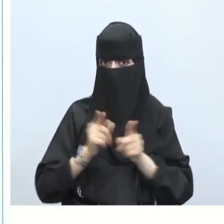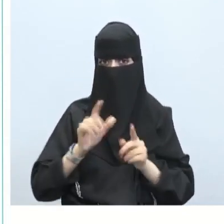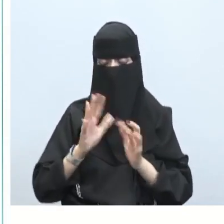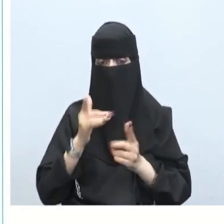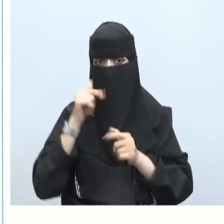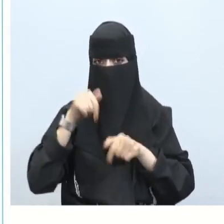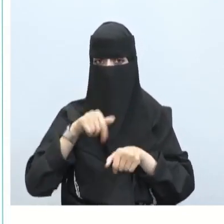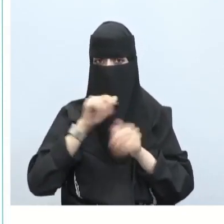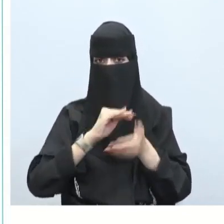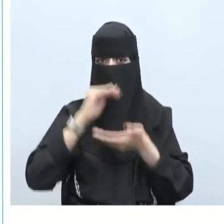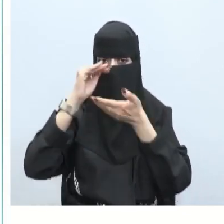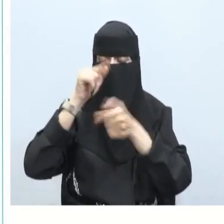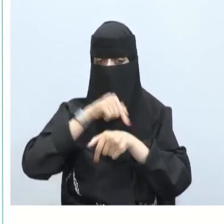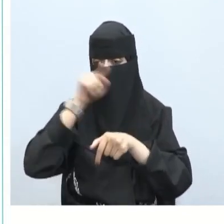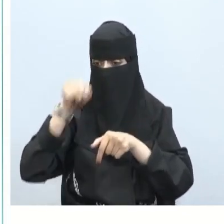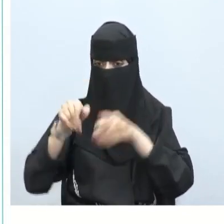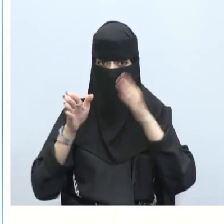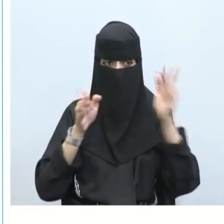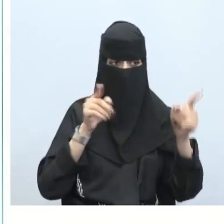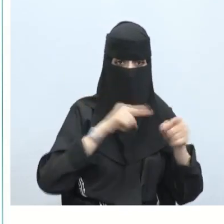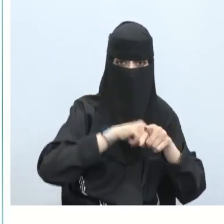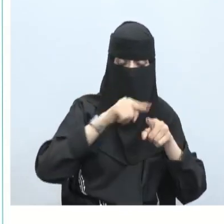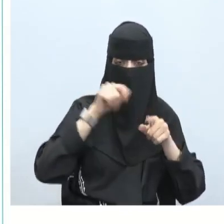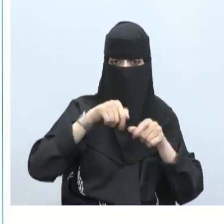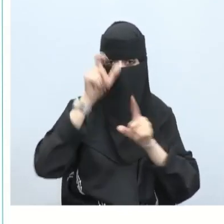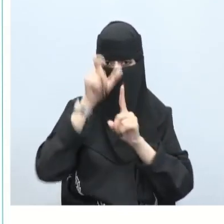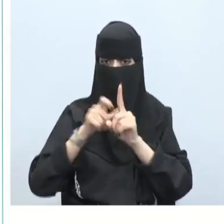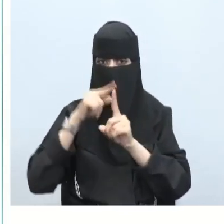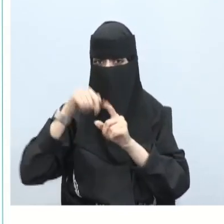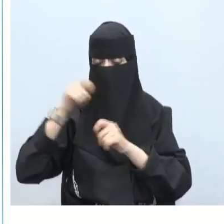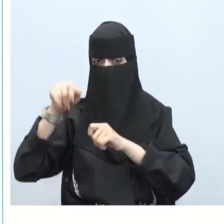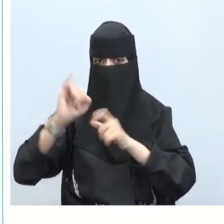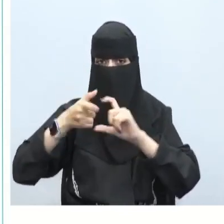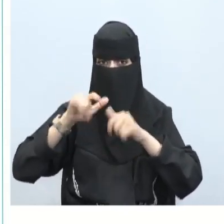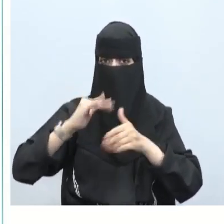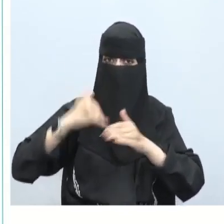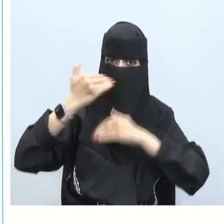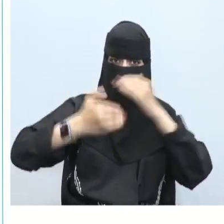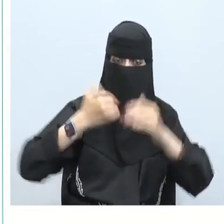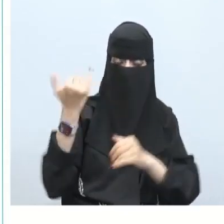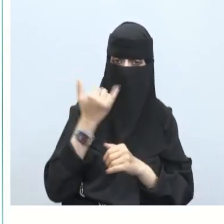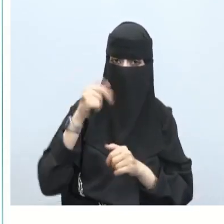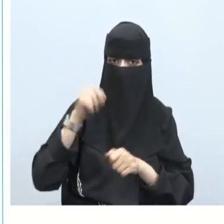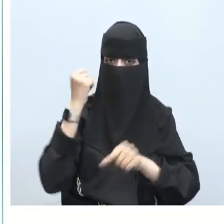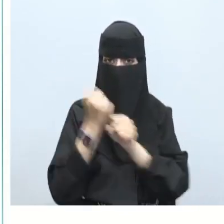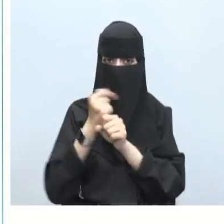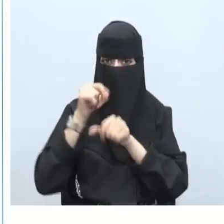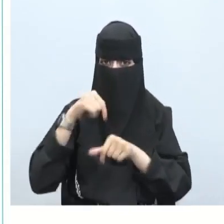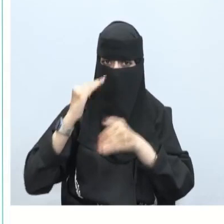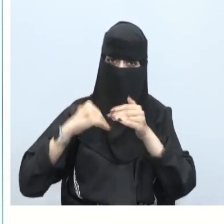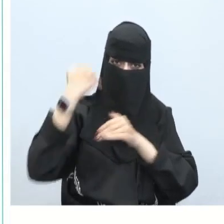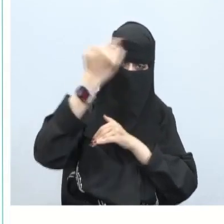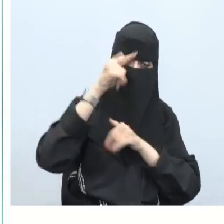كم استغرق من انتقاله من المورد الى وصوله الى العميل او الى المنظمه وبالتالي تساهل عملنا في المرات